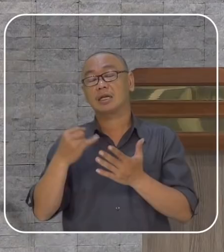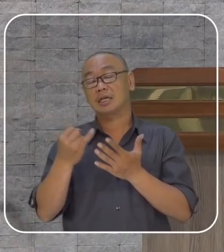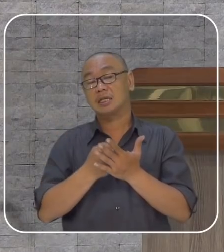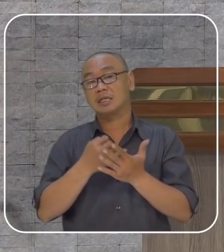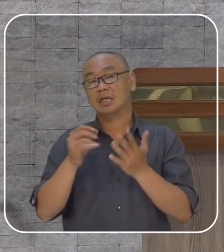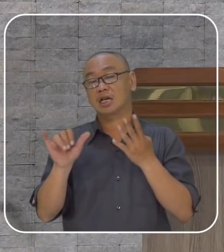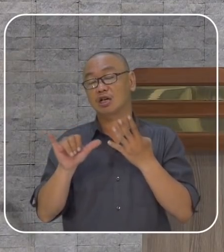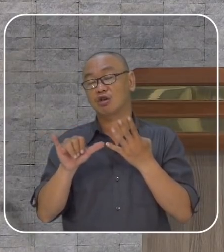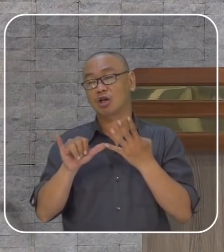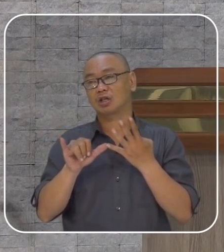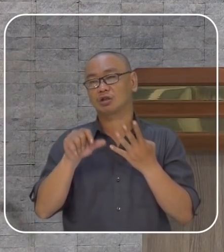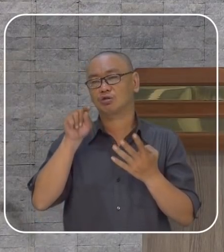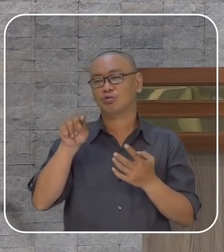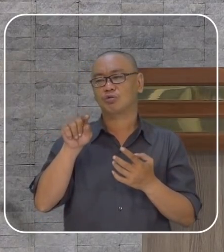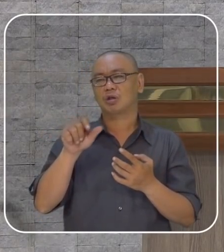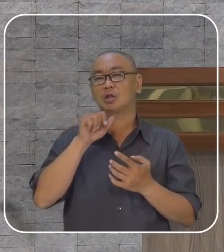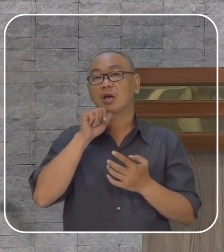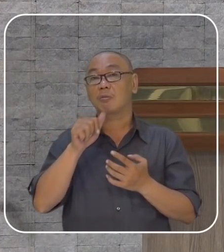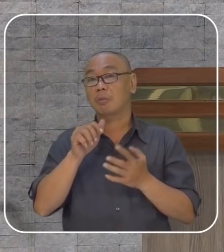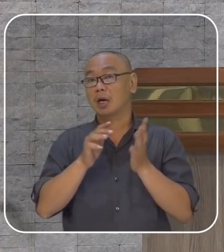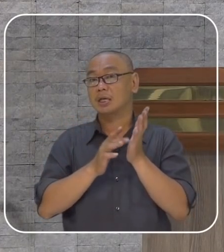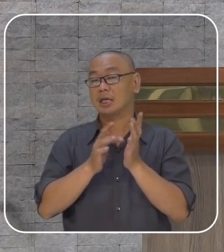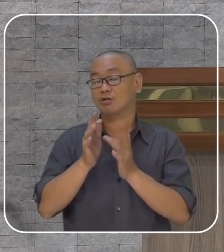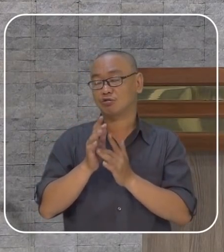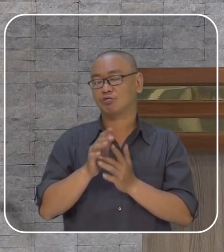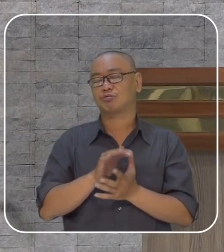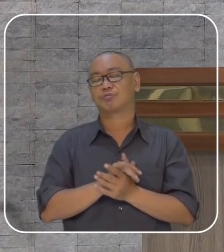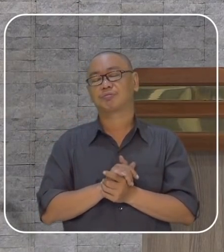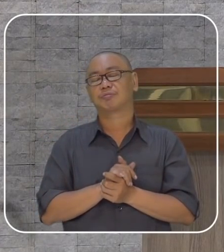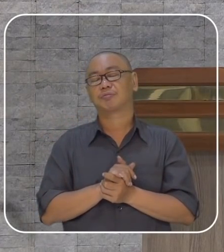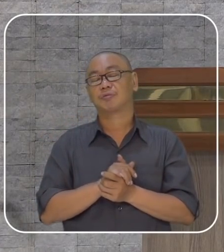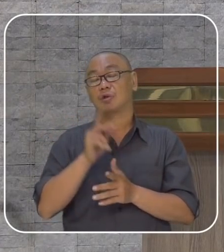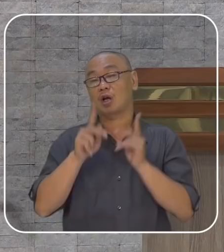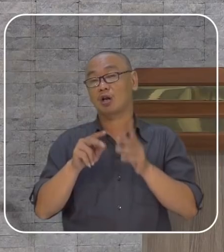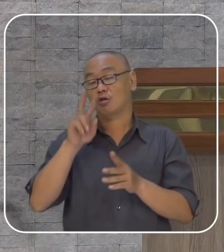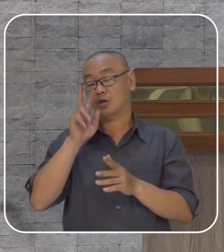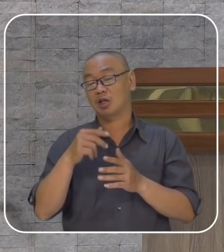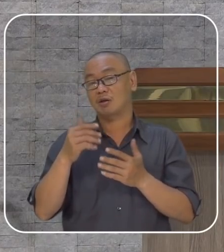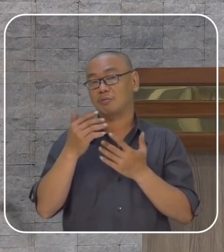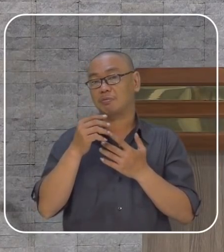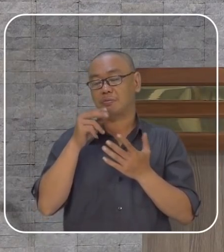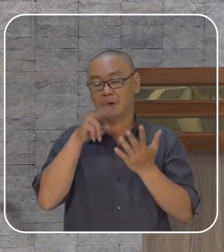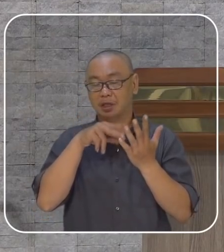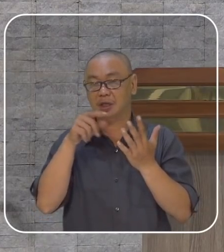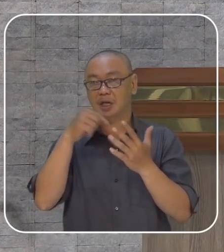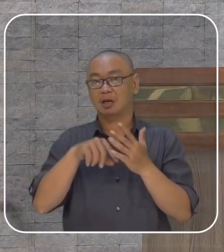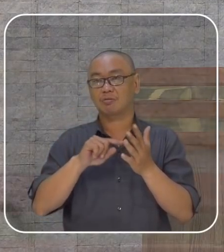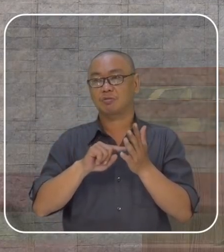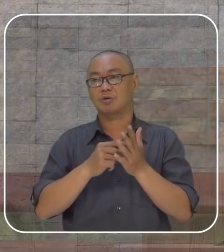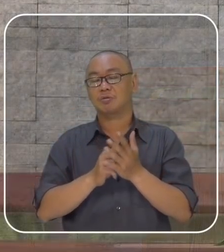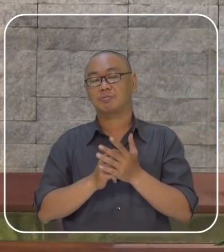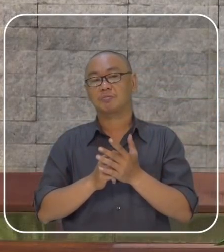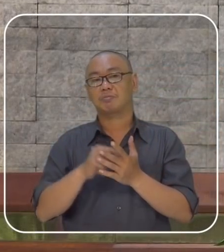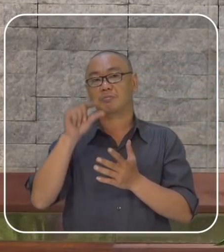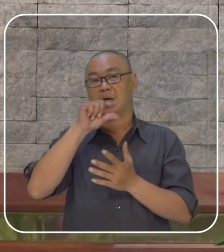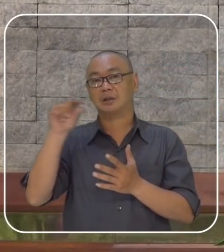ingin menunjukkan siapa sebetulnya Yesus. Dan kalau saudara baca dari permulaan Injil Yohanes di sana pasal